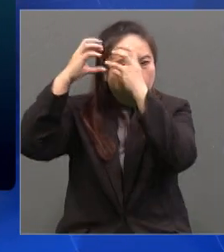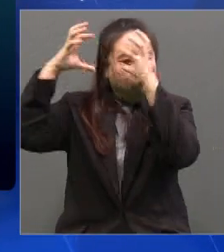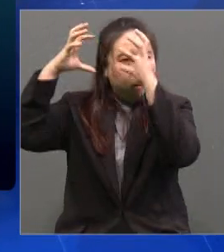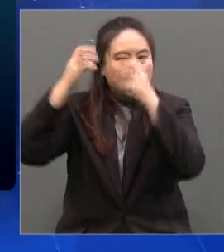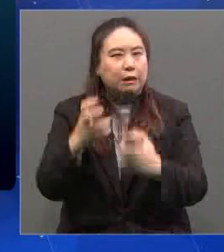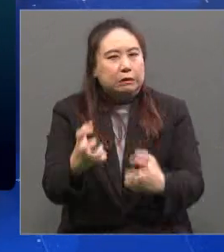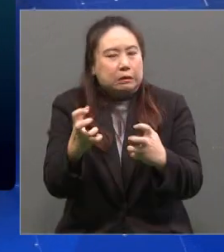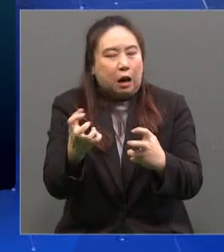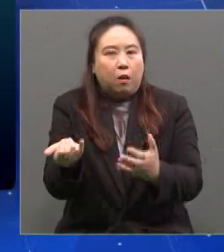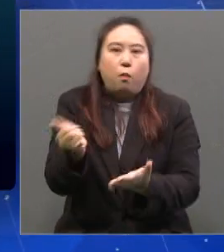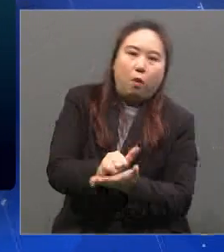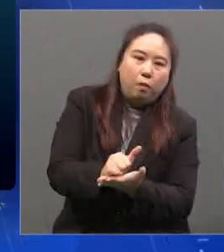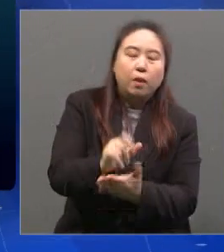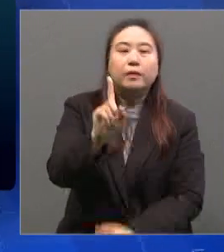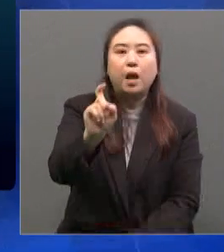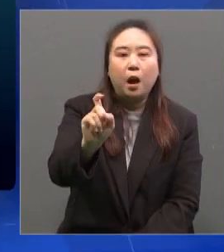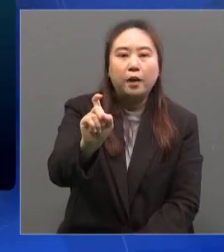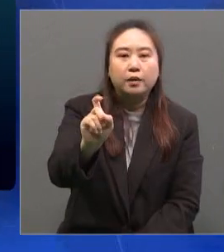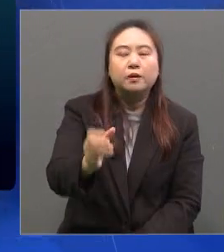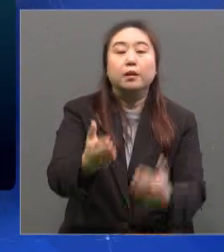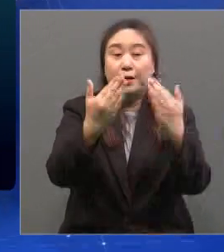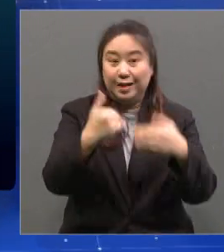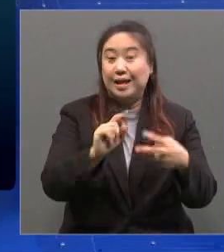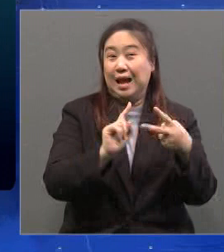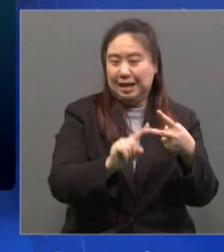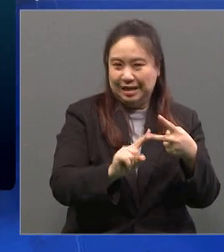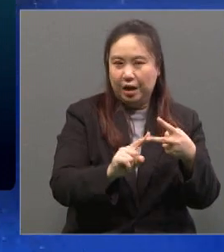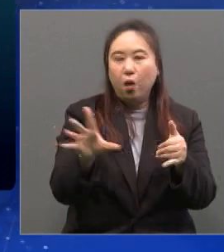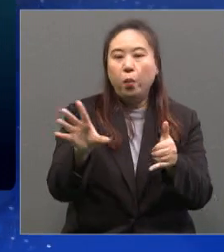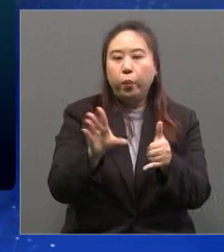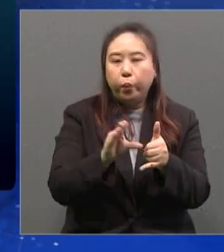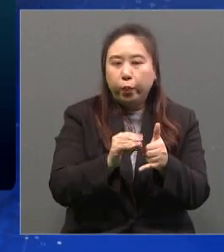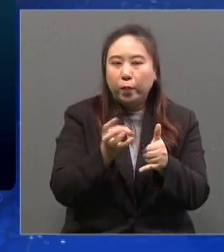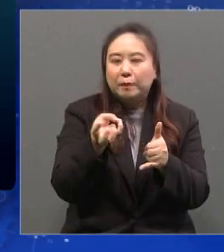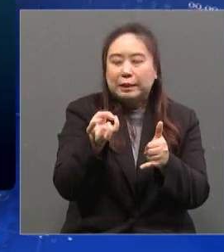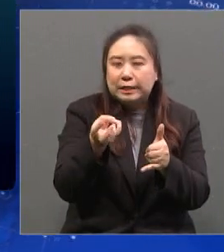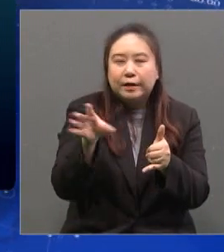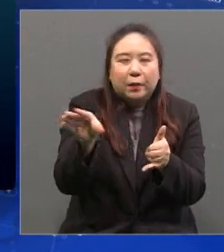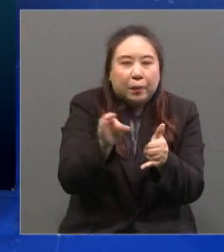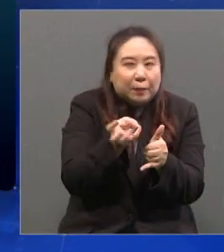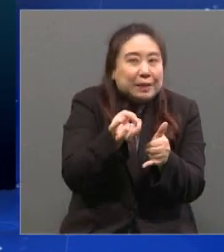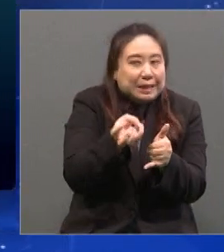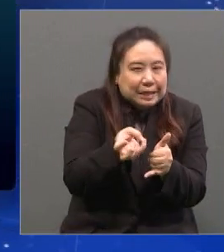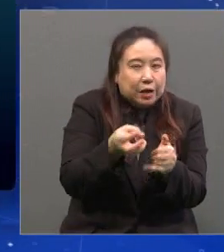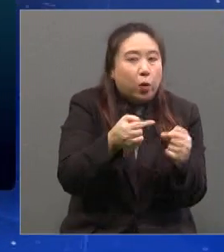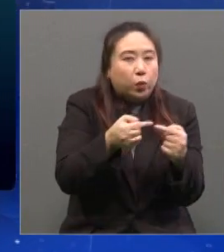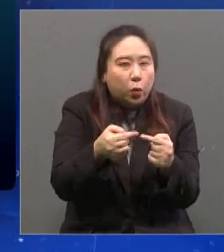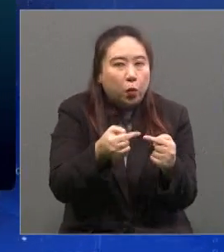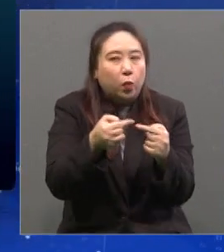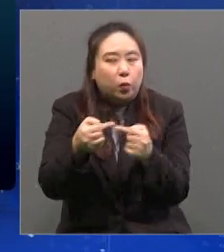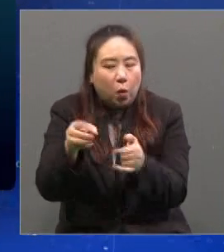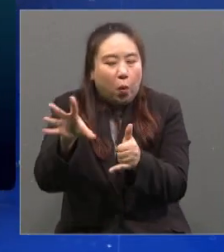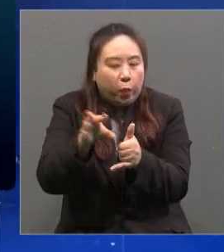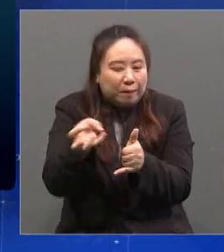จะเสียชีวิตได้นะคะอีกแบบจะเป็นลักษณะของพิษแบบเรื้อรังค่ะเกิดจากการที่ได้รับไซยาไนด์ในปริมา